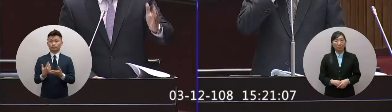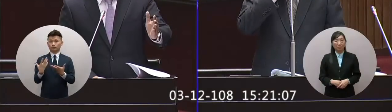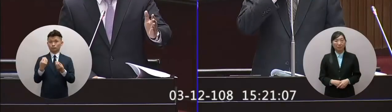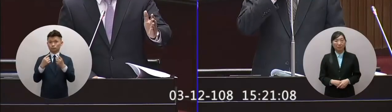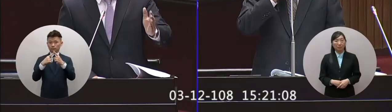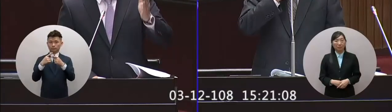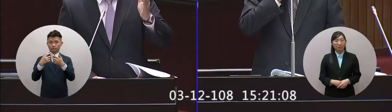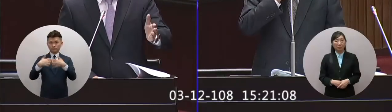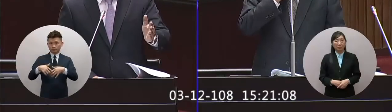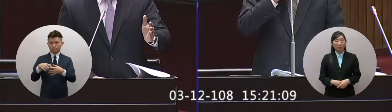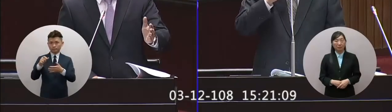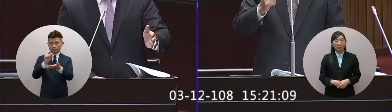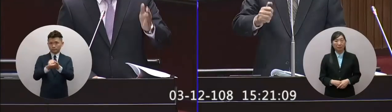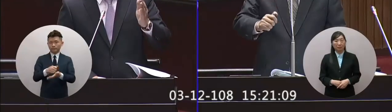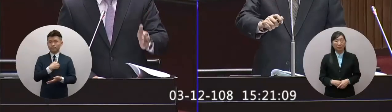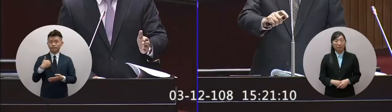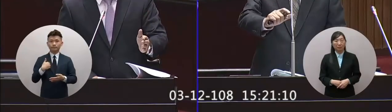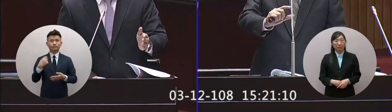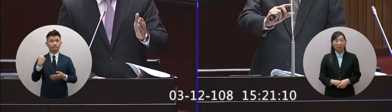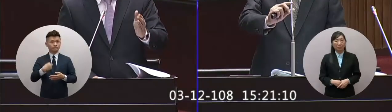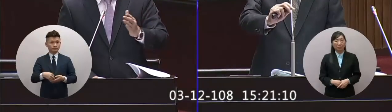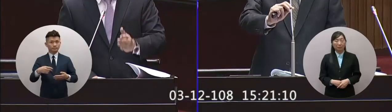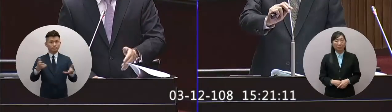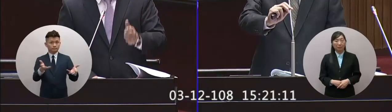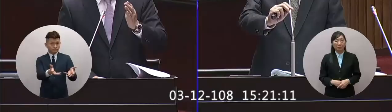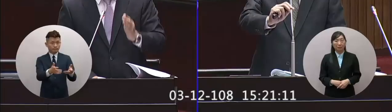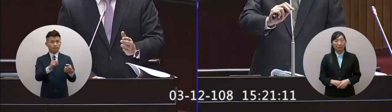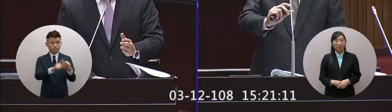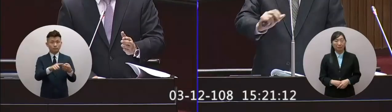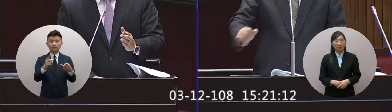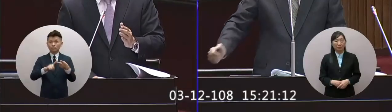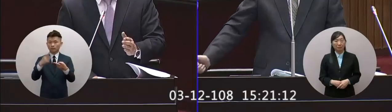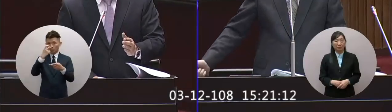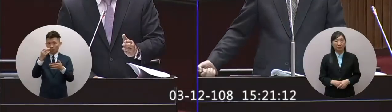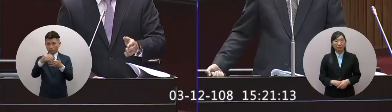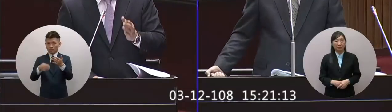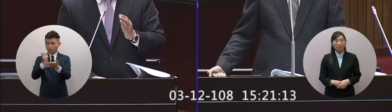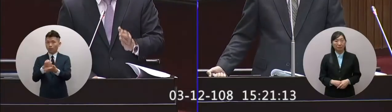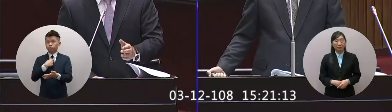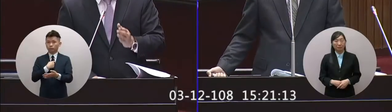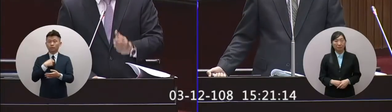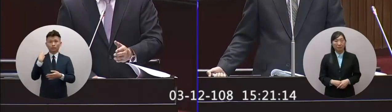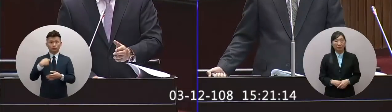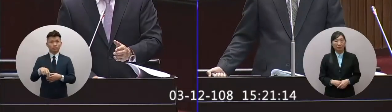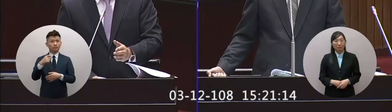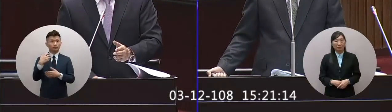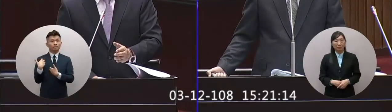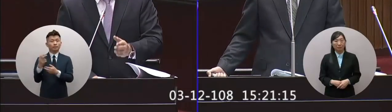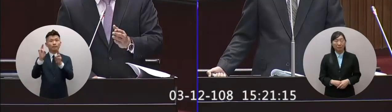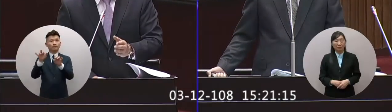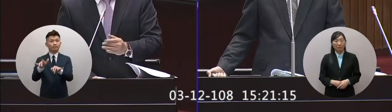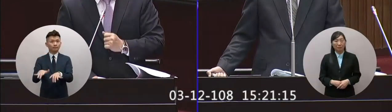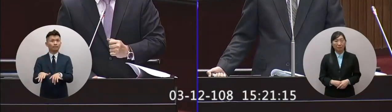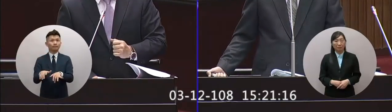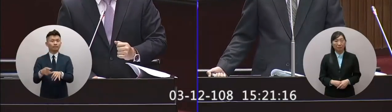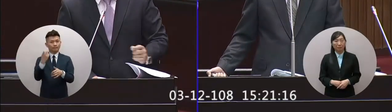是要大众运输系统的基础建设以及管理手段。另外一个就是用智慧运输来进行人本交通